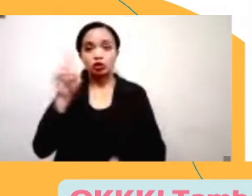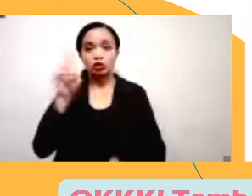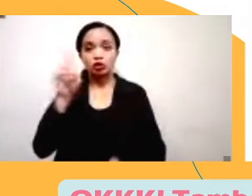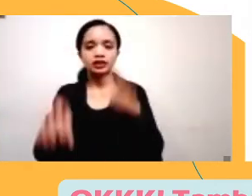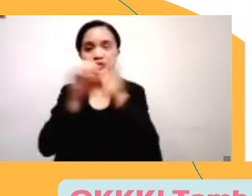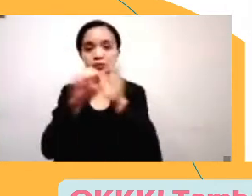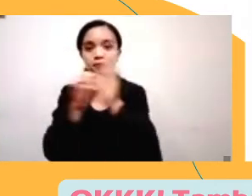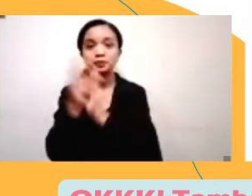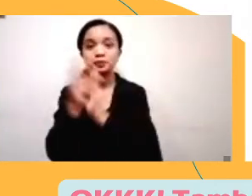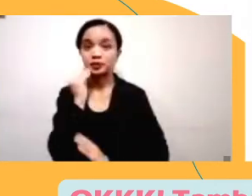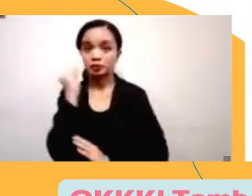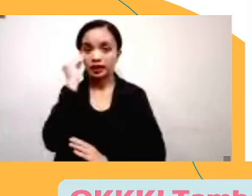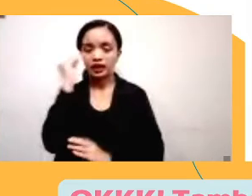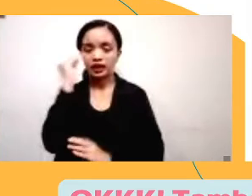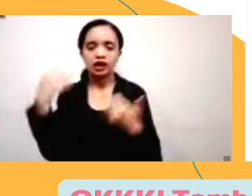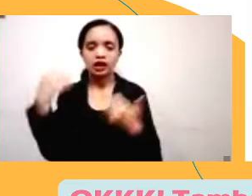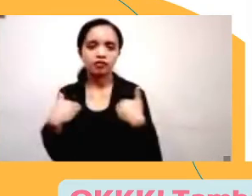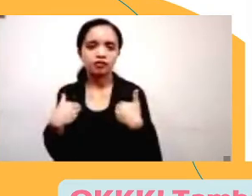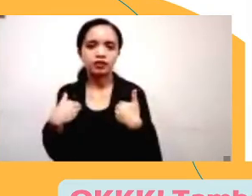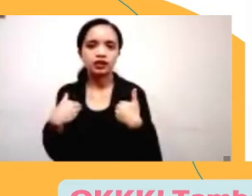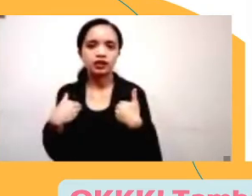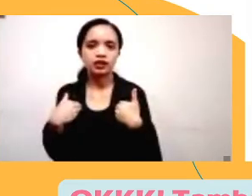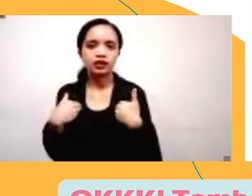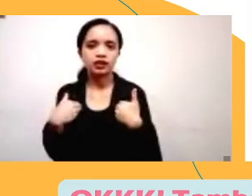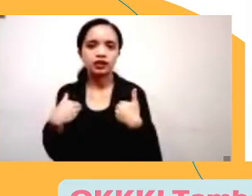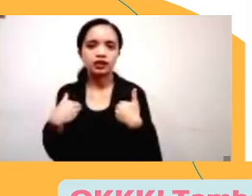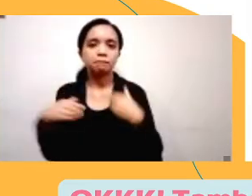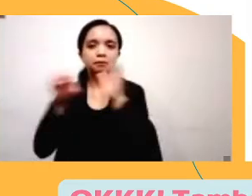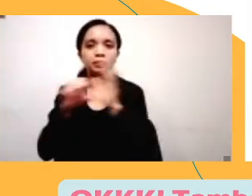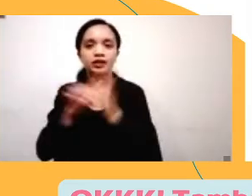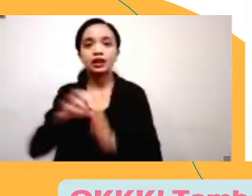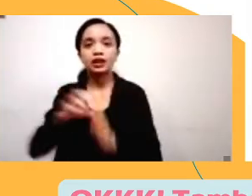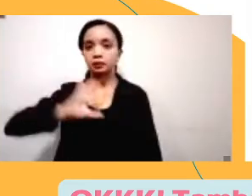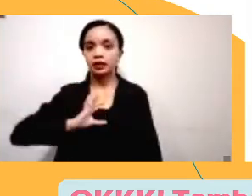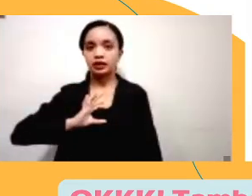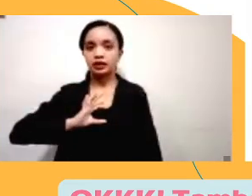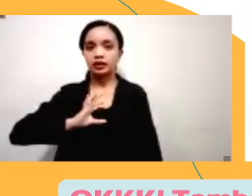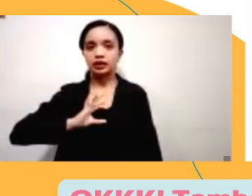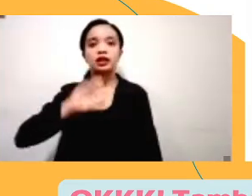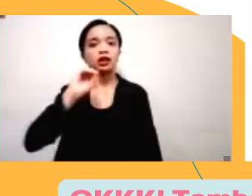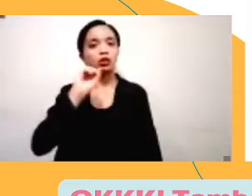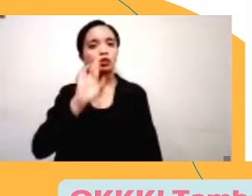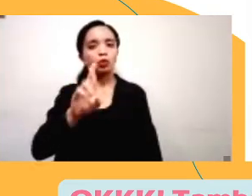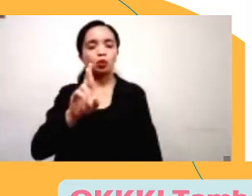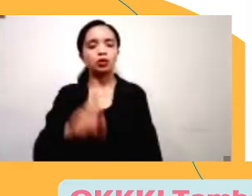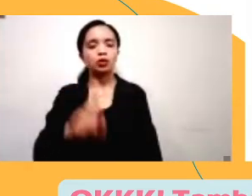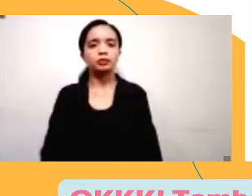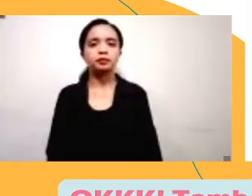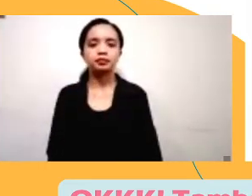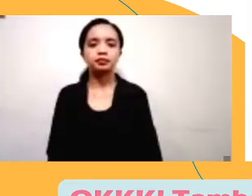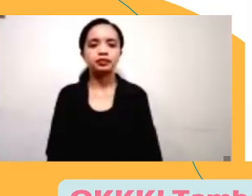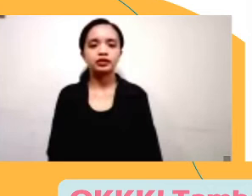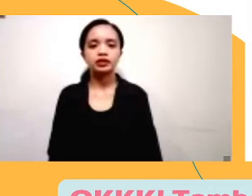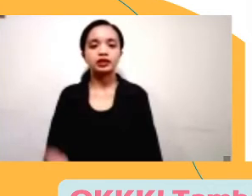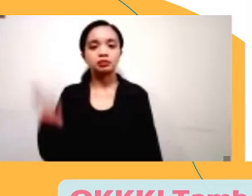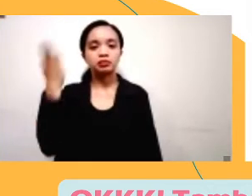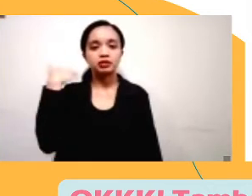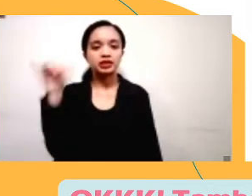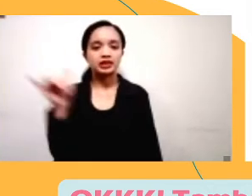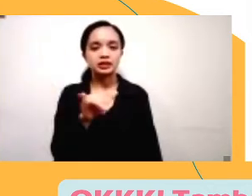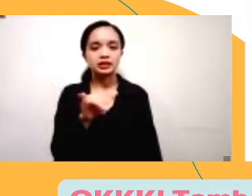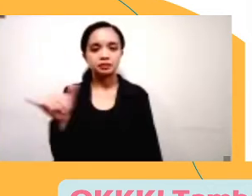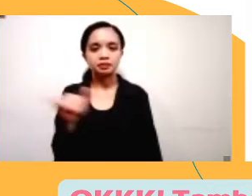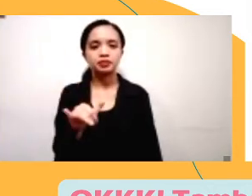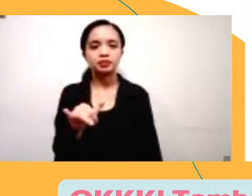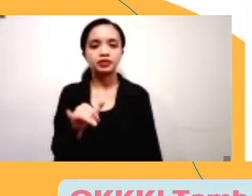Diba? Halimbawa, mga medal, o kaya naman regalo sa inyo dati. Okay? Basta